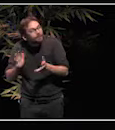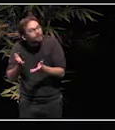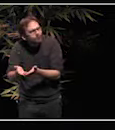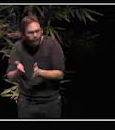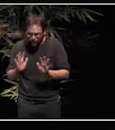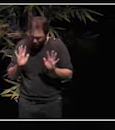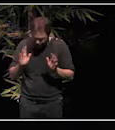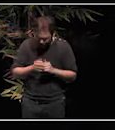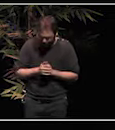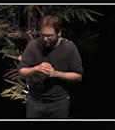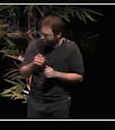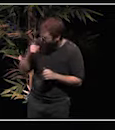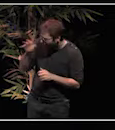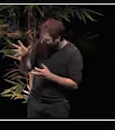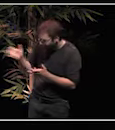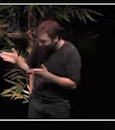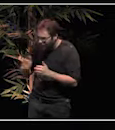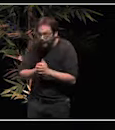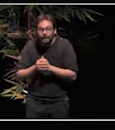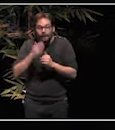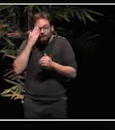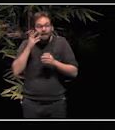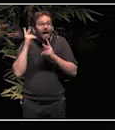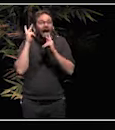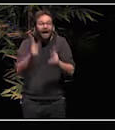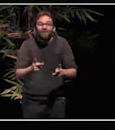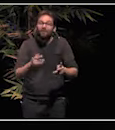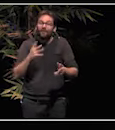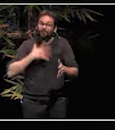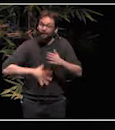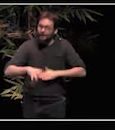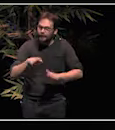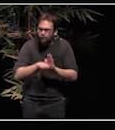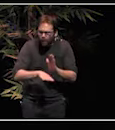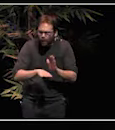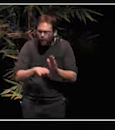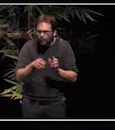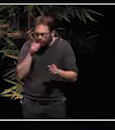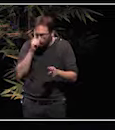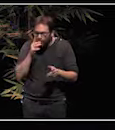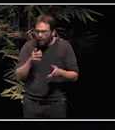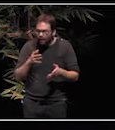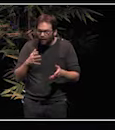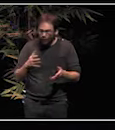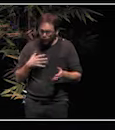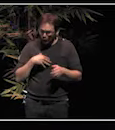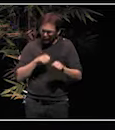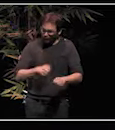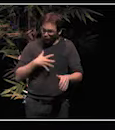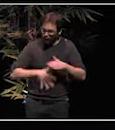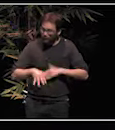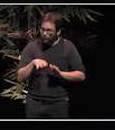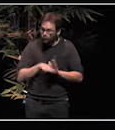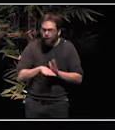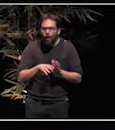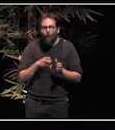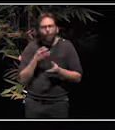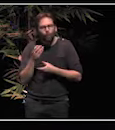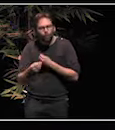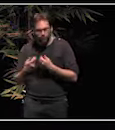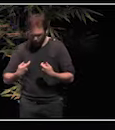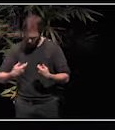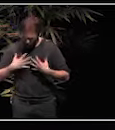sont moins fatiguées à l'arrivée, c'est peut-être pas qu'elles sont plus résistantes à la fatigue. Ça peut être aussi qu'elles se préservent un petit